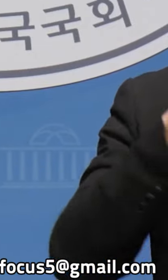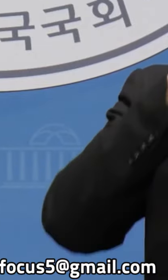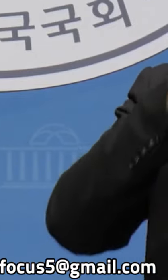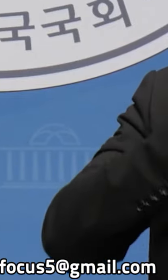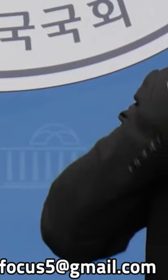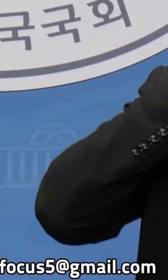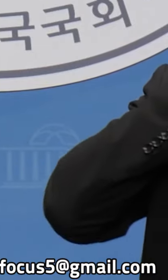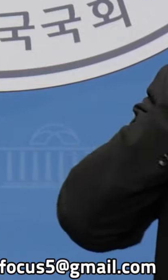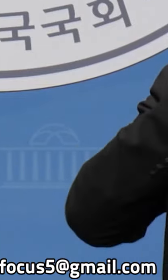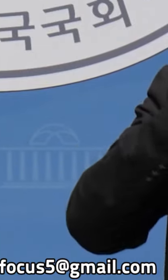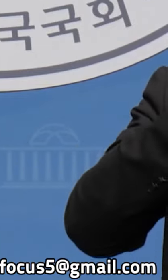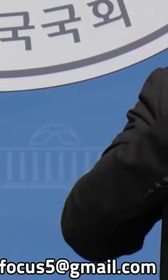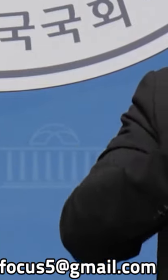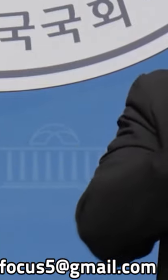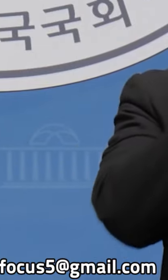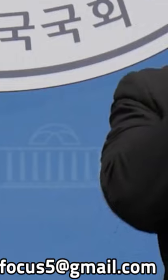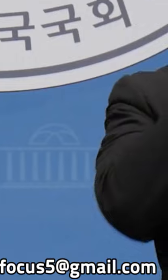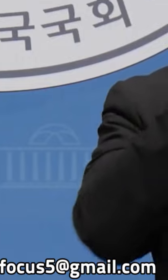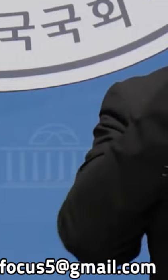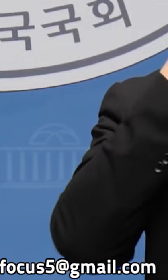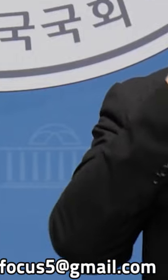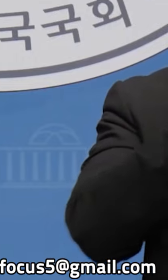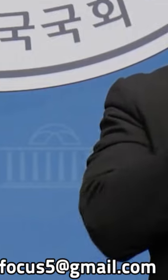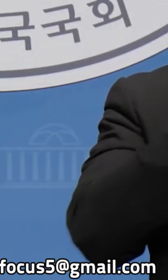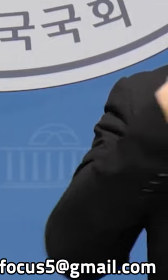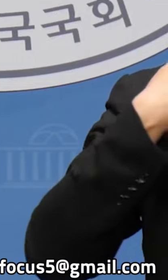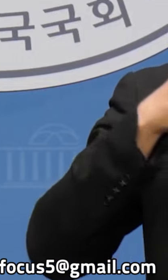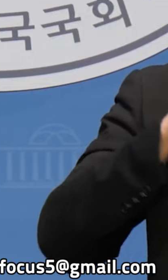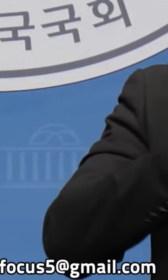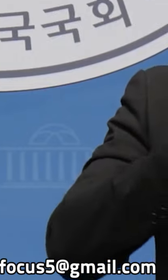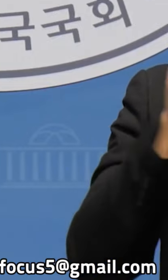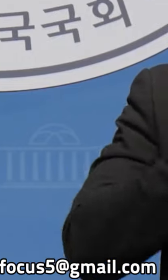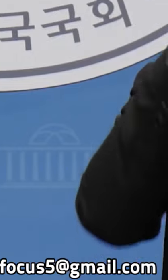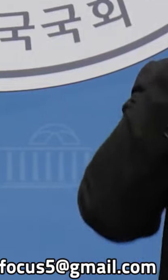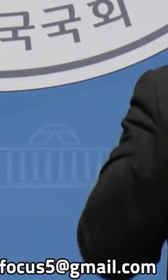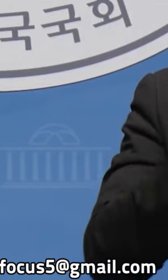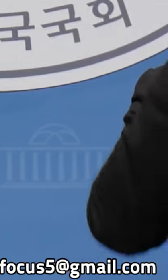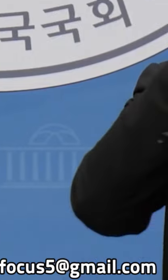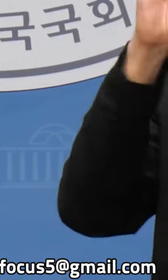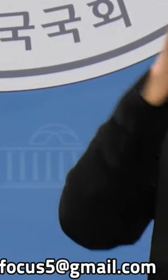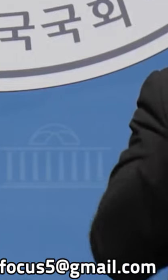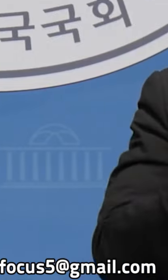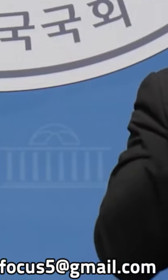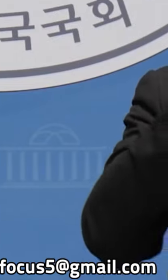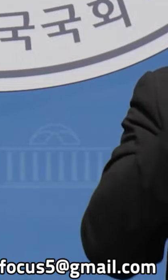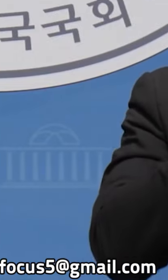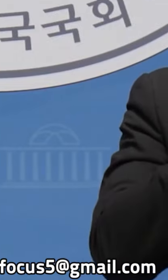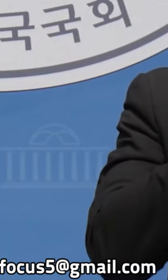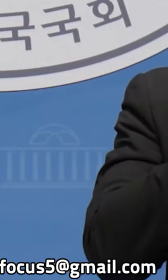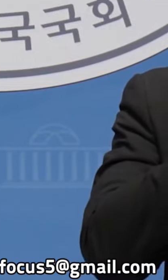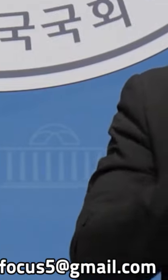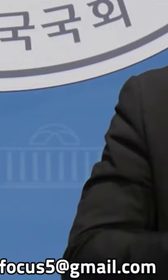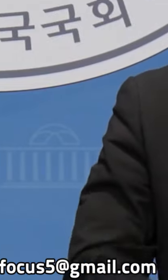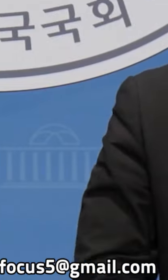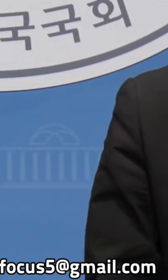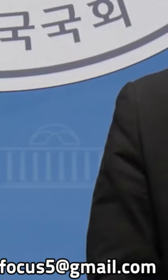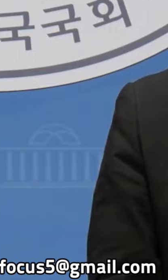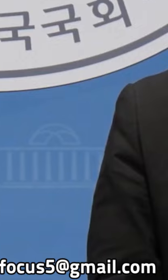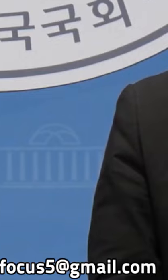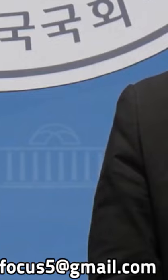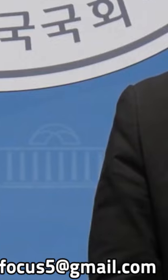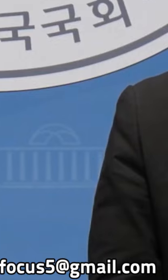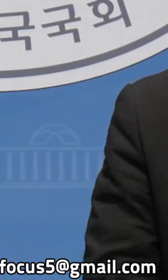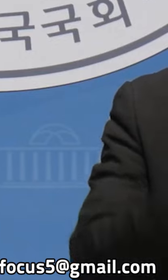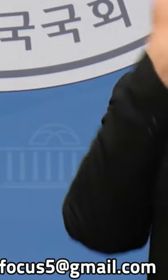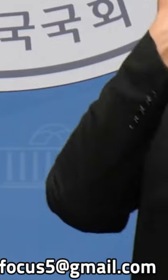한점 부끄러움 없이 떳떳하다면 특검을 수용하지 못할 이유가 없습니다 윗선